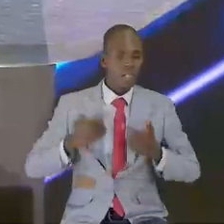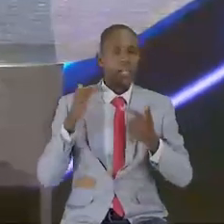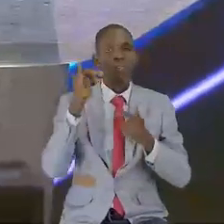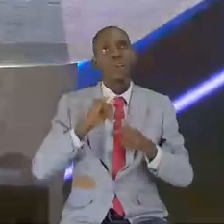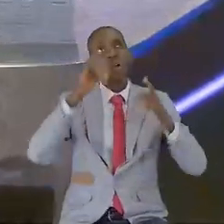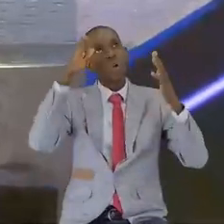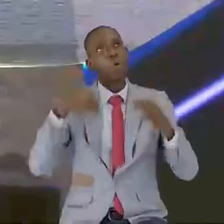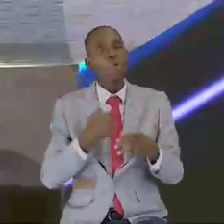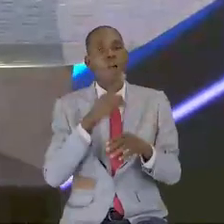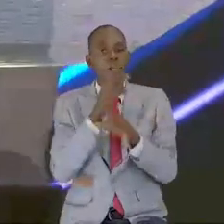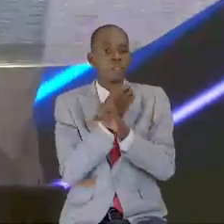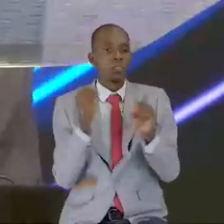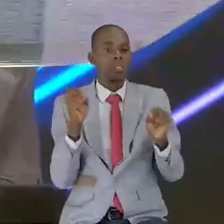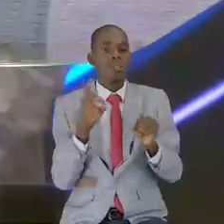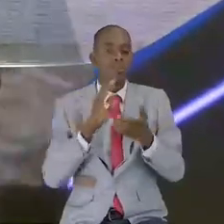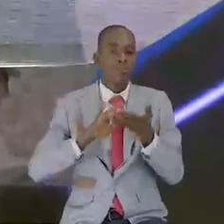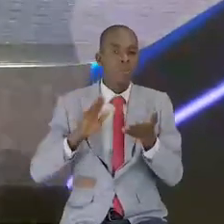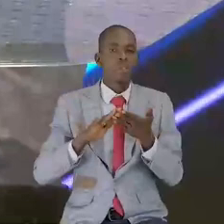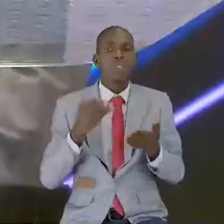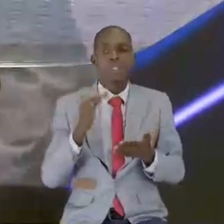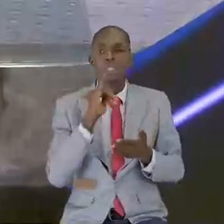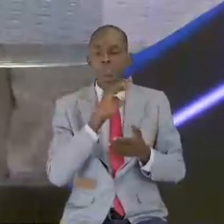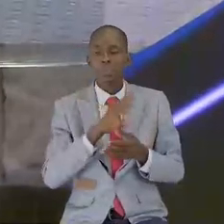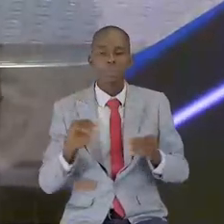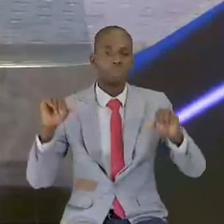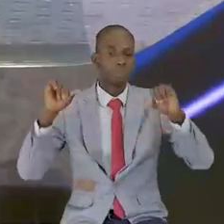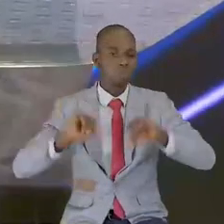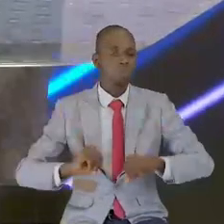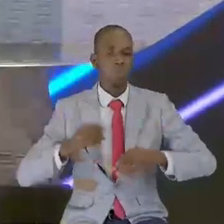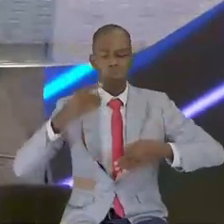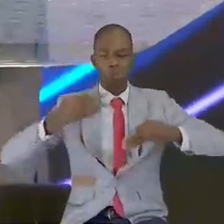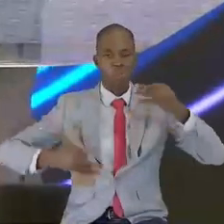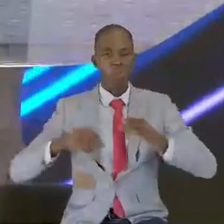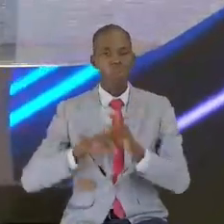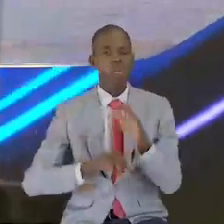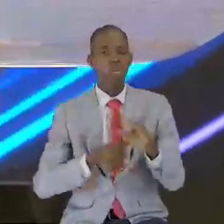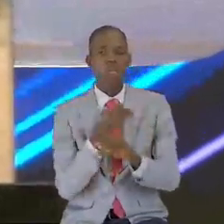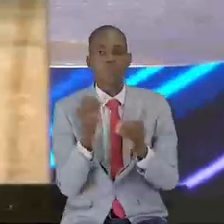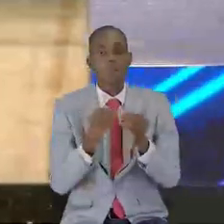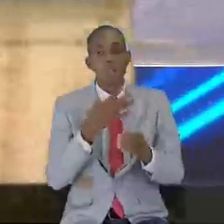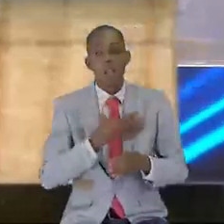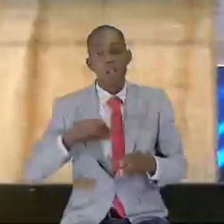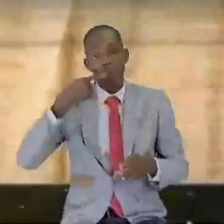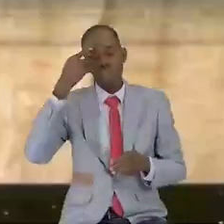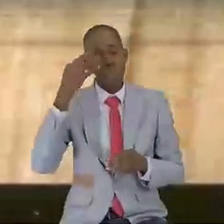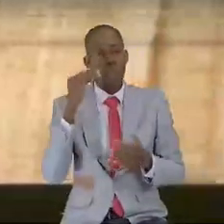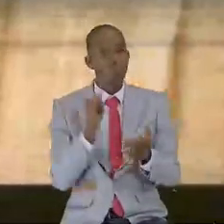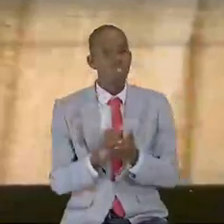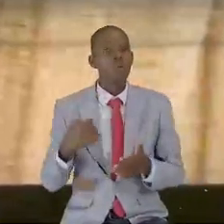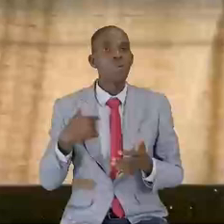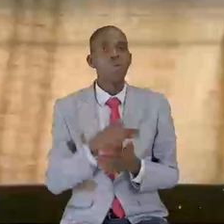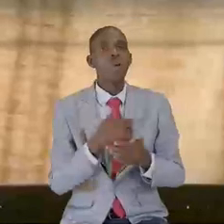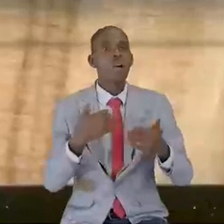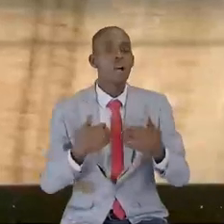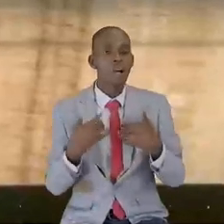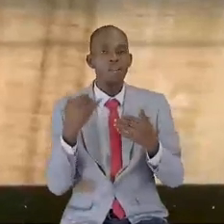sommes sauvés, nous sommes pardonnés. Il n'y a plus de condamnation, plus de jugement. Et pour cela, nous avons